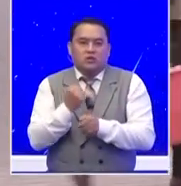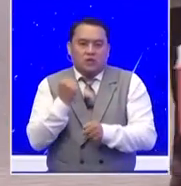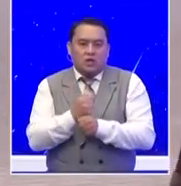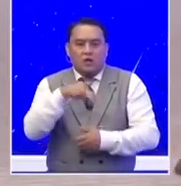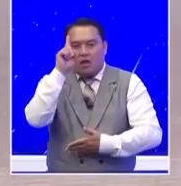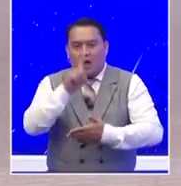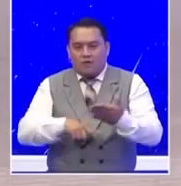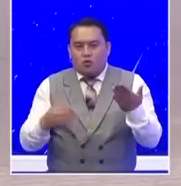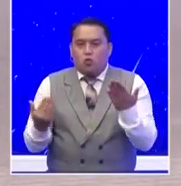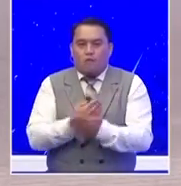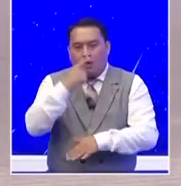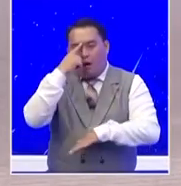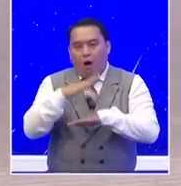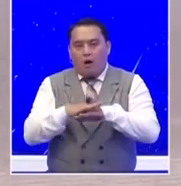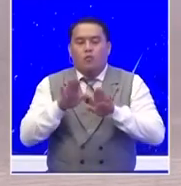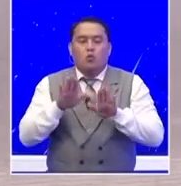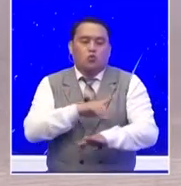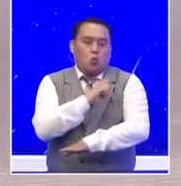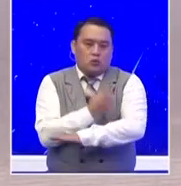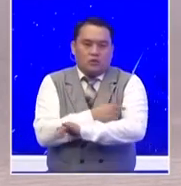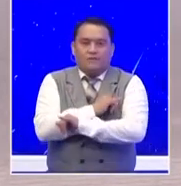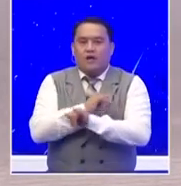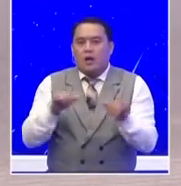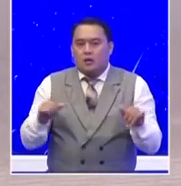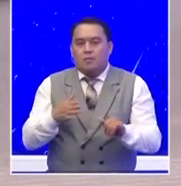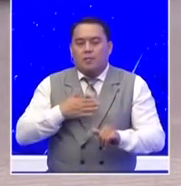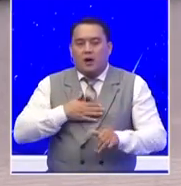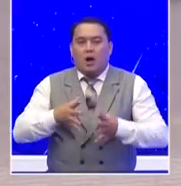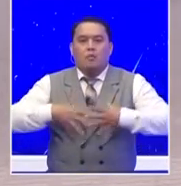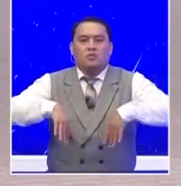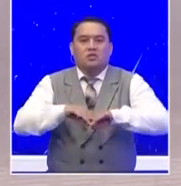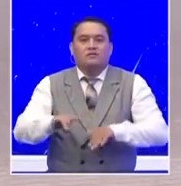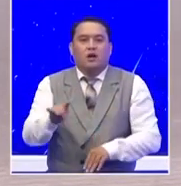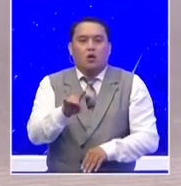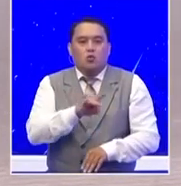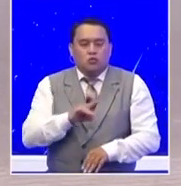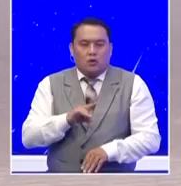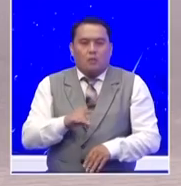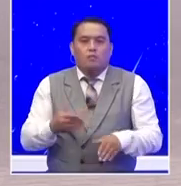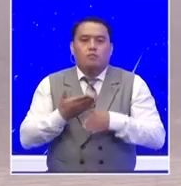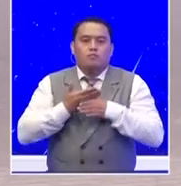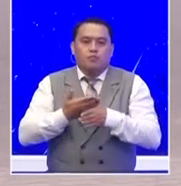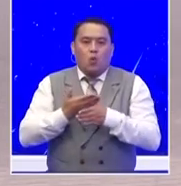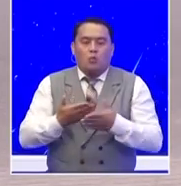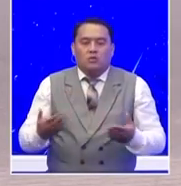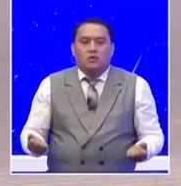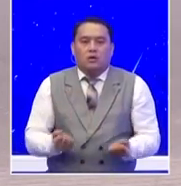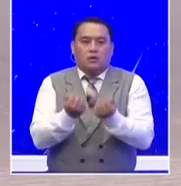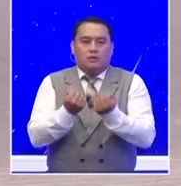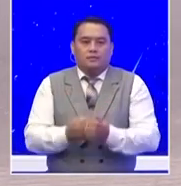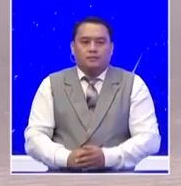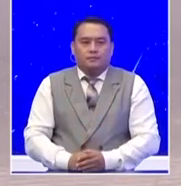мы надеемся, что новый аким только приумножит эти результаты. А мы, общественность района, в свою очередь окажем ему в этом активное